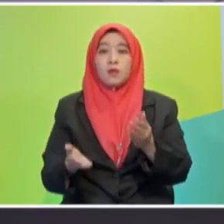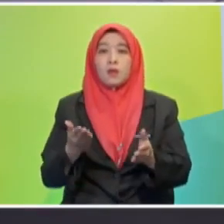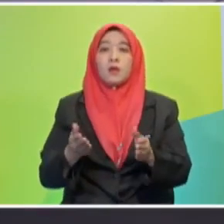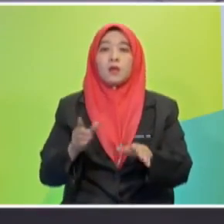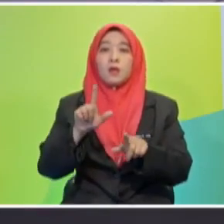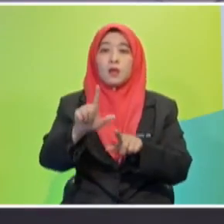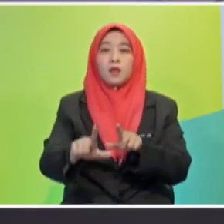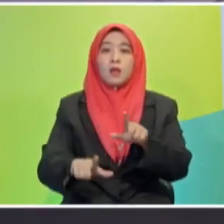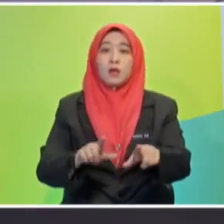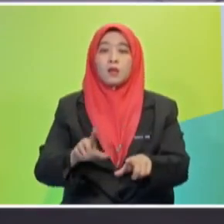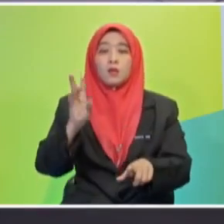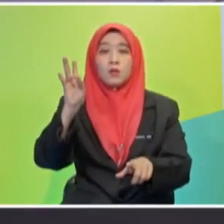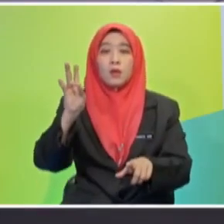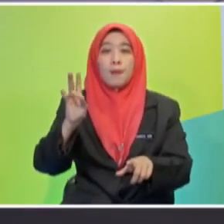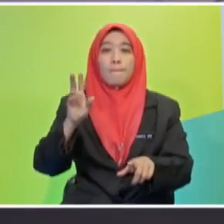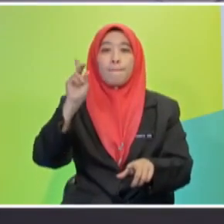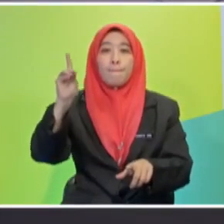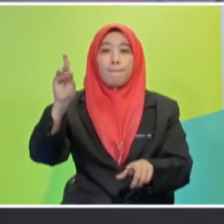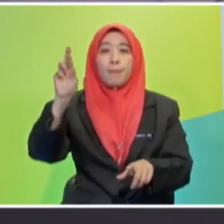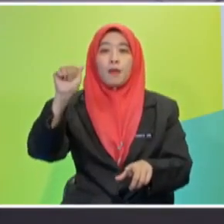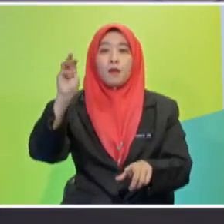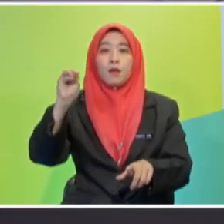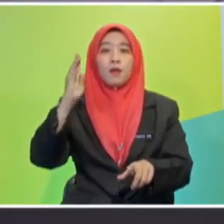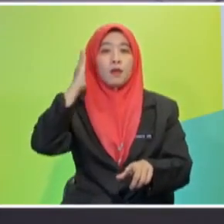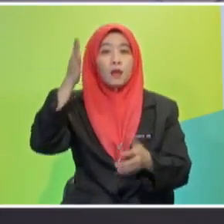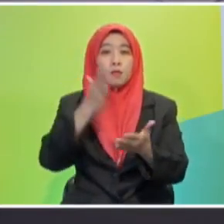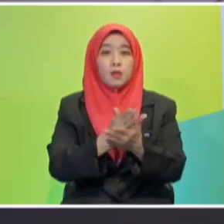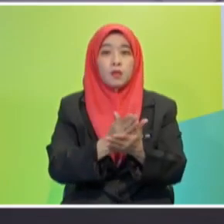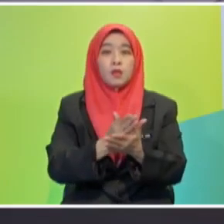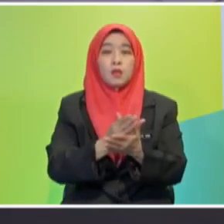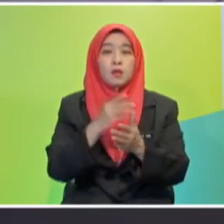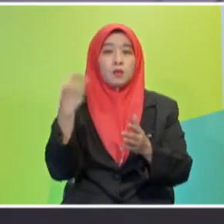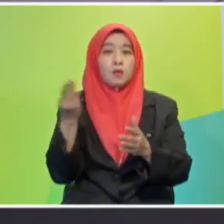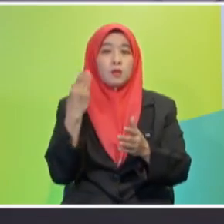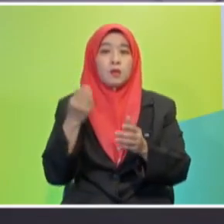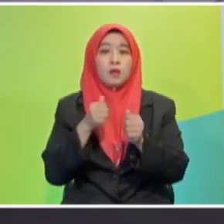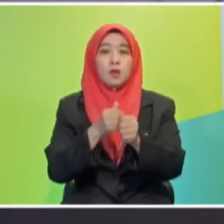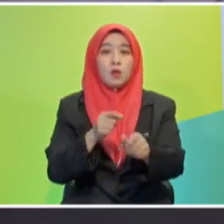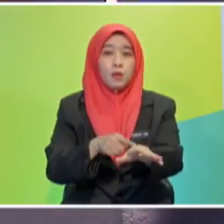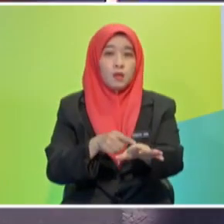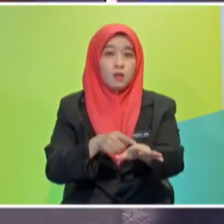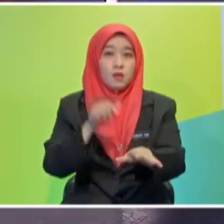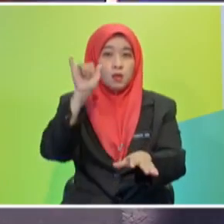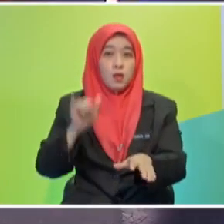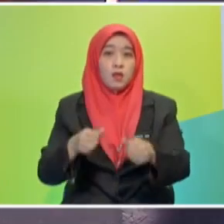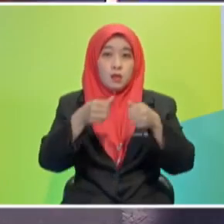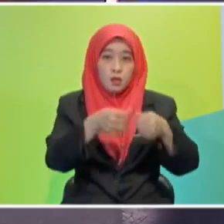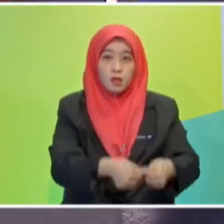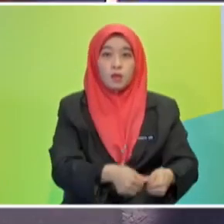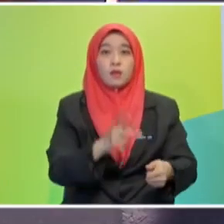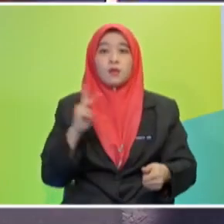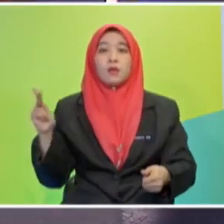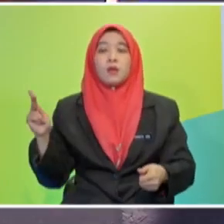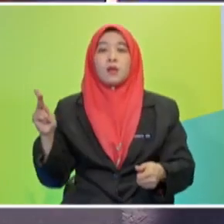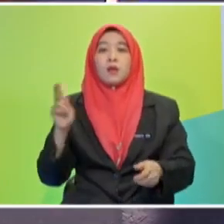7, drum akan berhenti berputar mengikut masa yang telah ditetapkan. Sekiranya